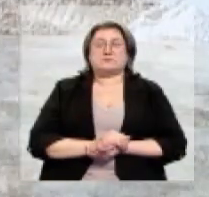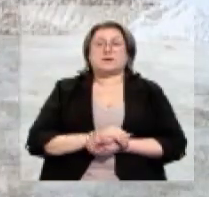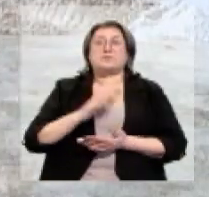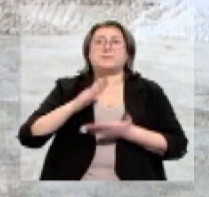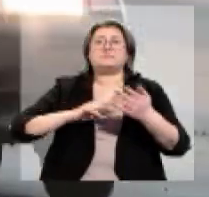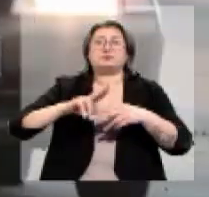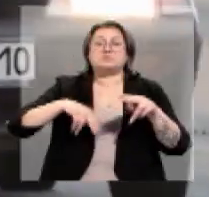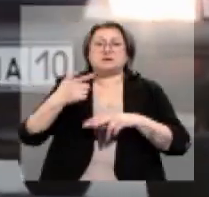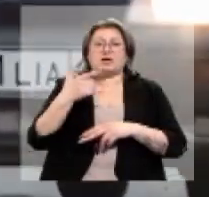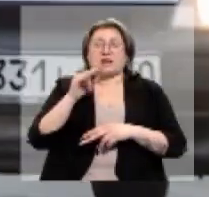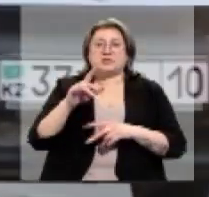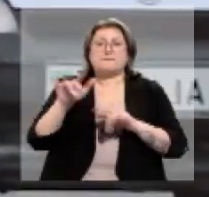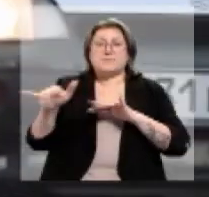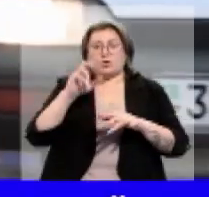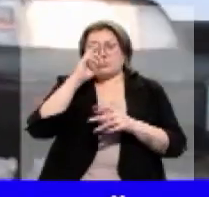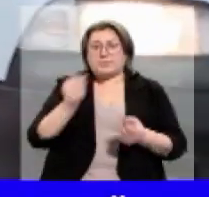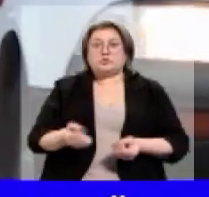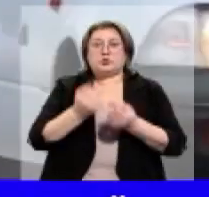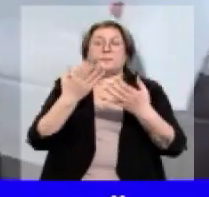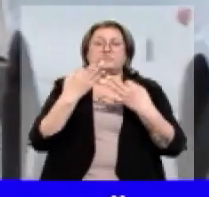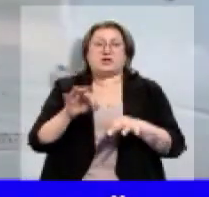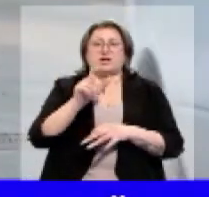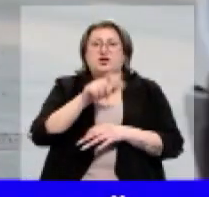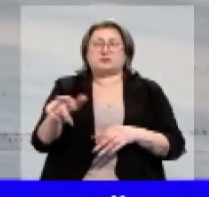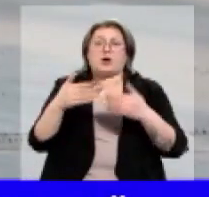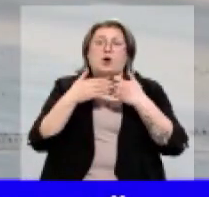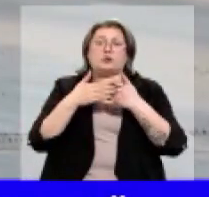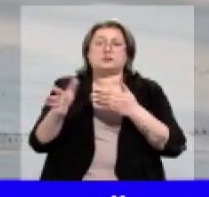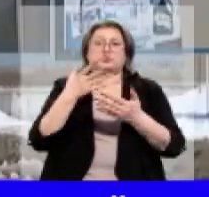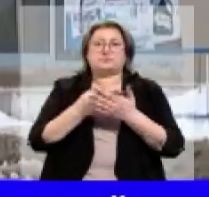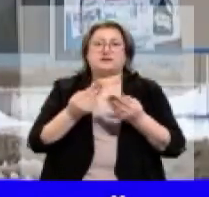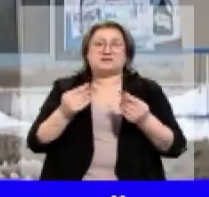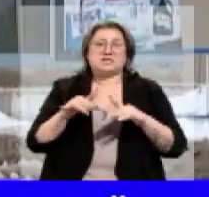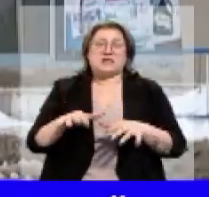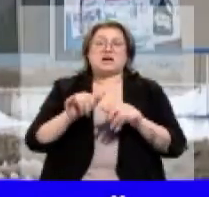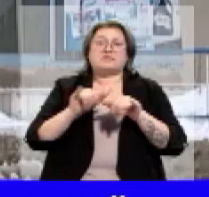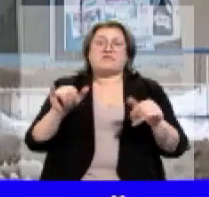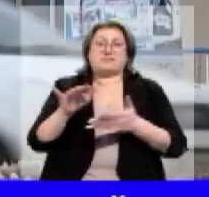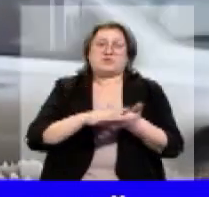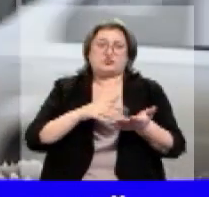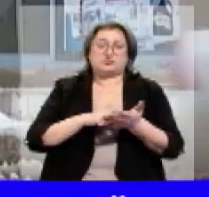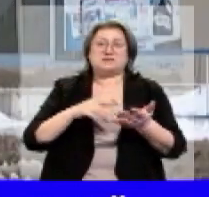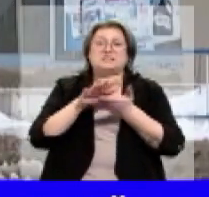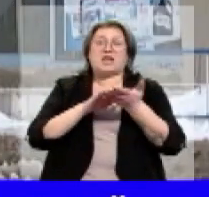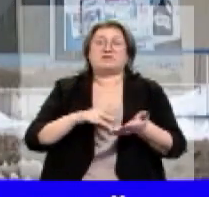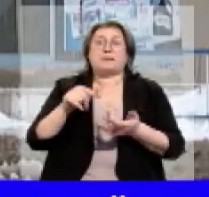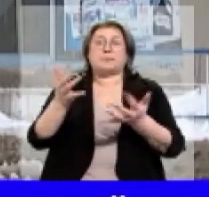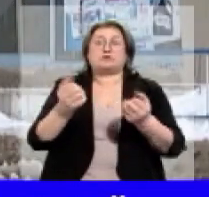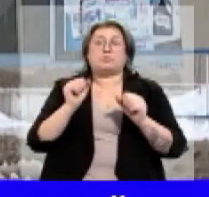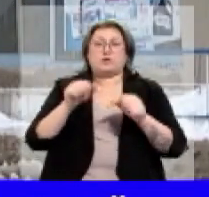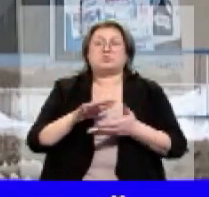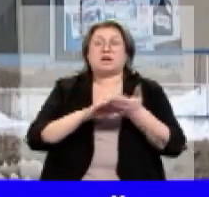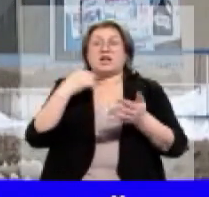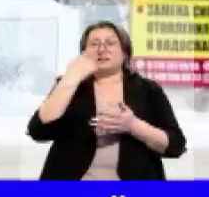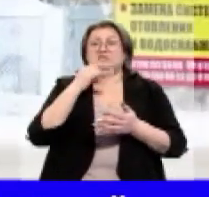Безвозмездный грант – одна из мер государственной поддержки, которая позволяет гражданам открыть собственное дело и развивать его в дальнейшем. Заявку на его получение могут